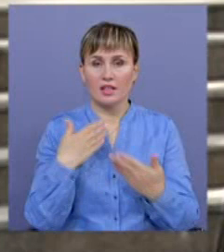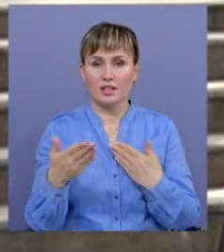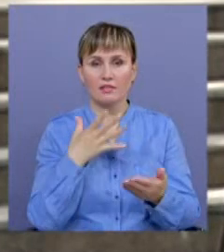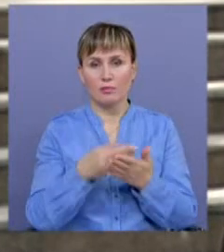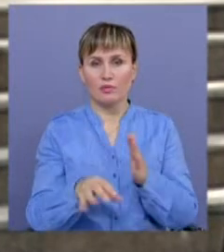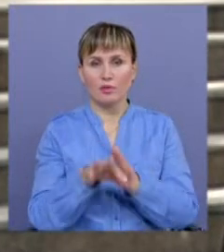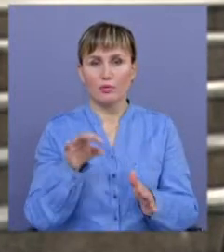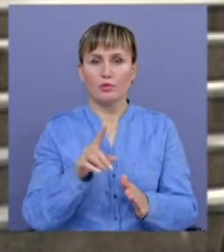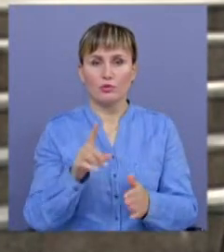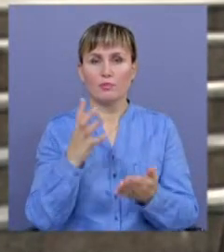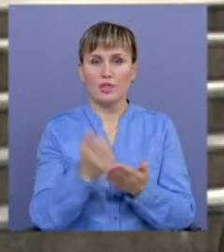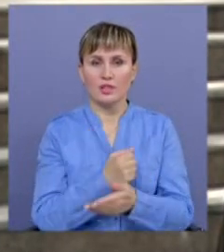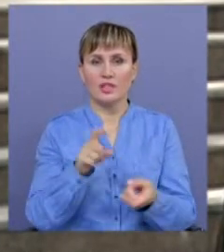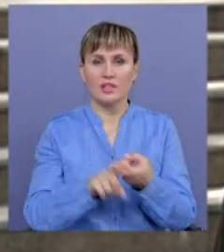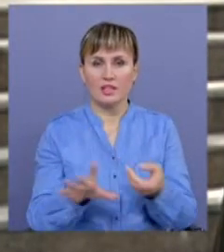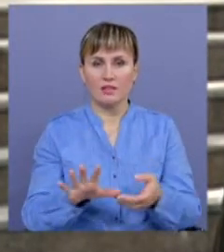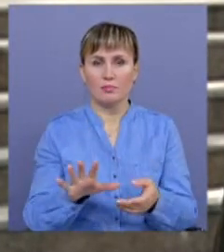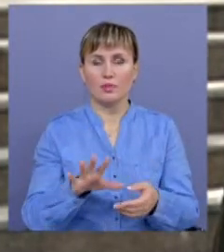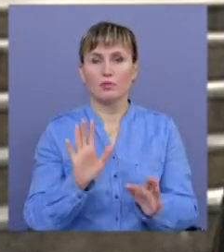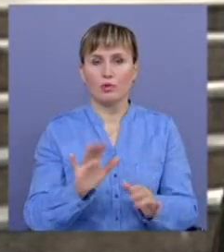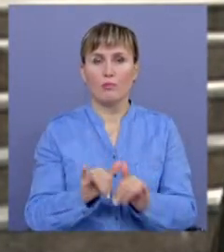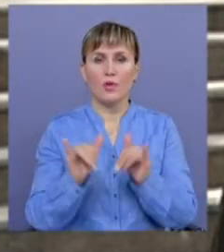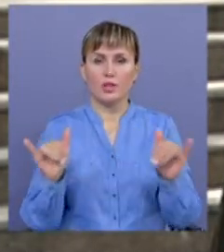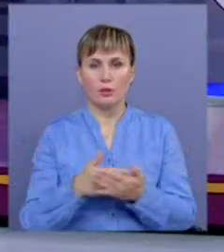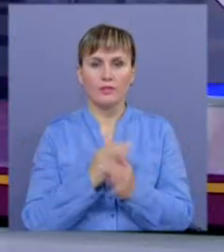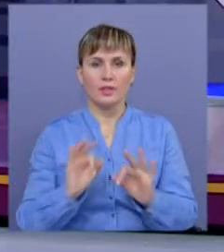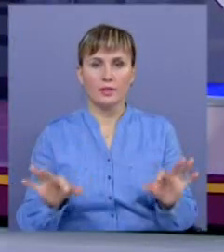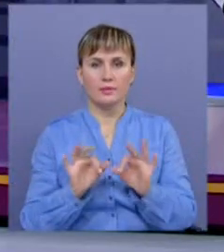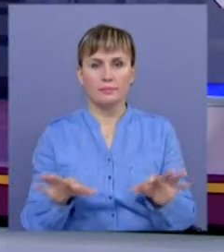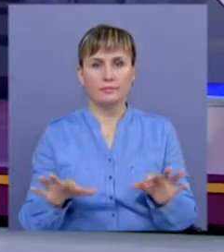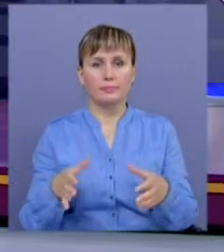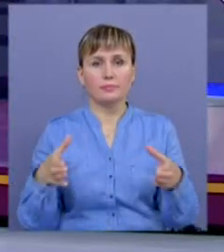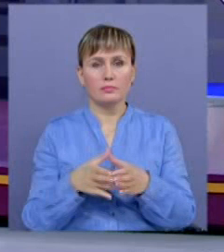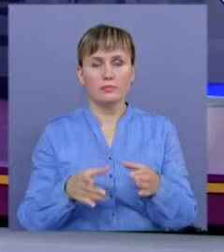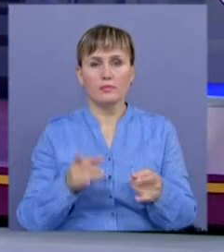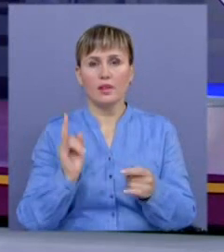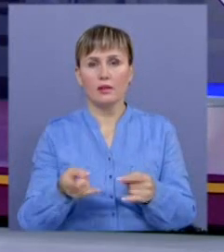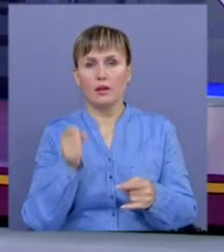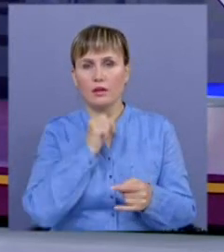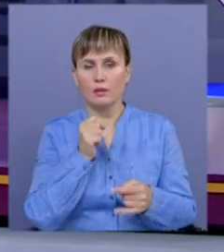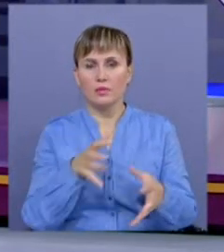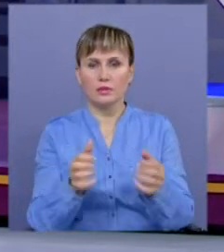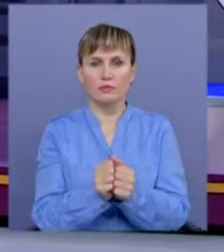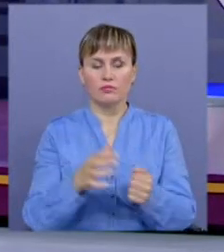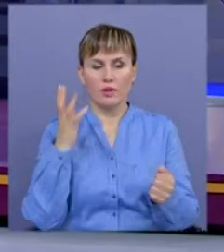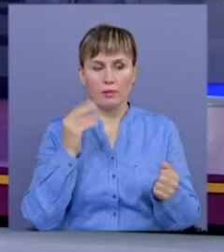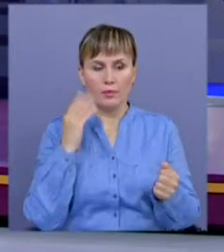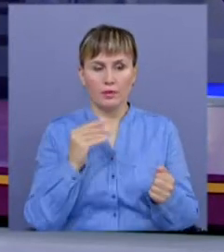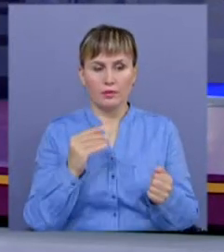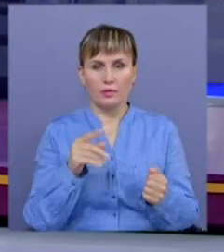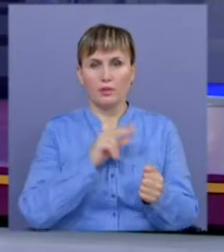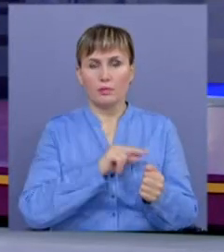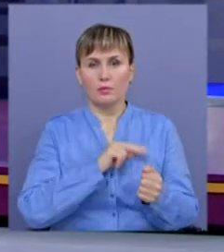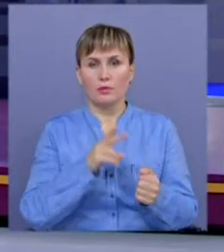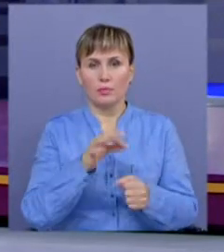своему выбору, чтобы достижения независимости лишь приумножались. Банду таксистов-грабителей задержали в Алматы. Троица действовала